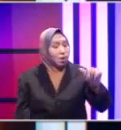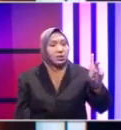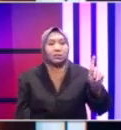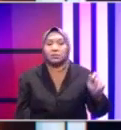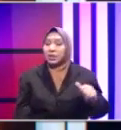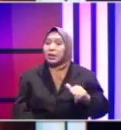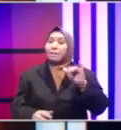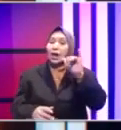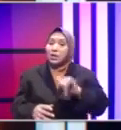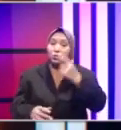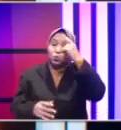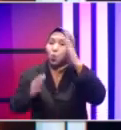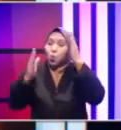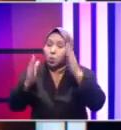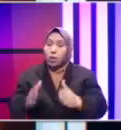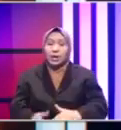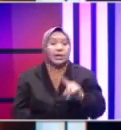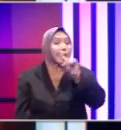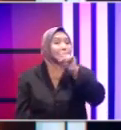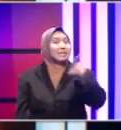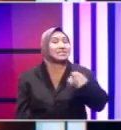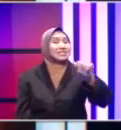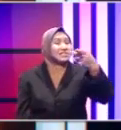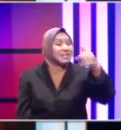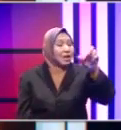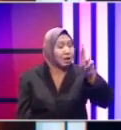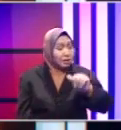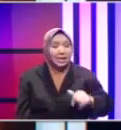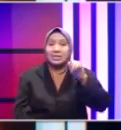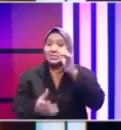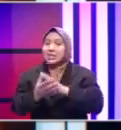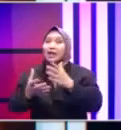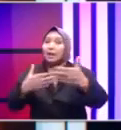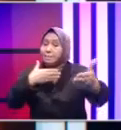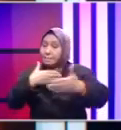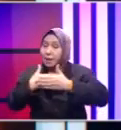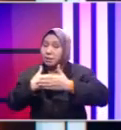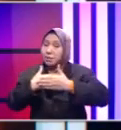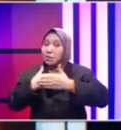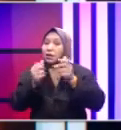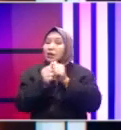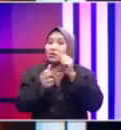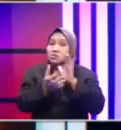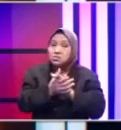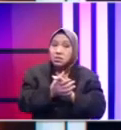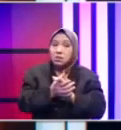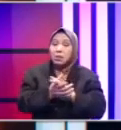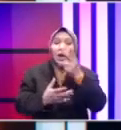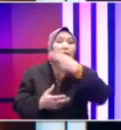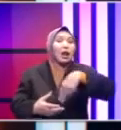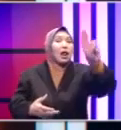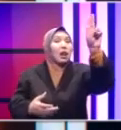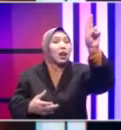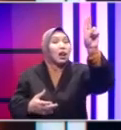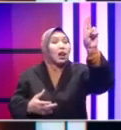namaNya bagi orang-orang yang menzhihar Kan istri Mereka kemudian mereka hendak kembali kan Ah kembali menghalalkan